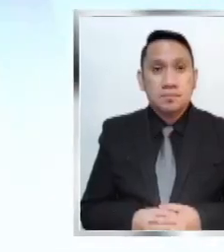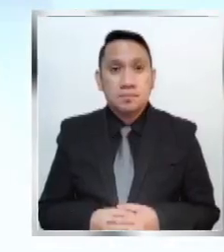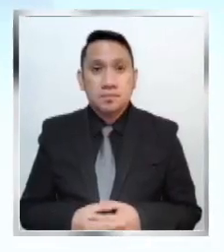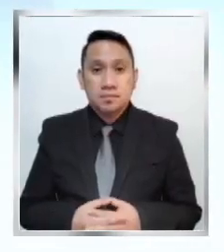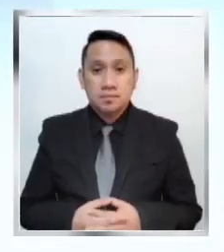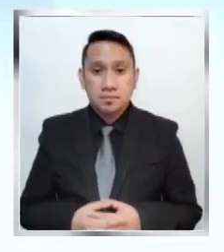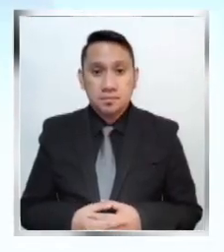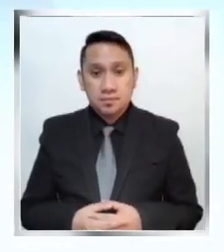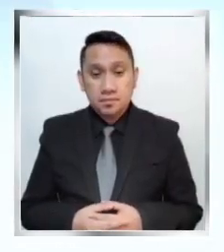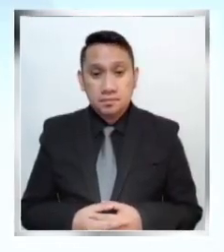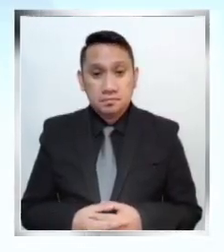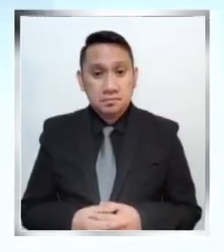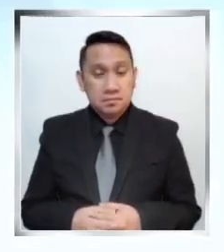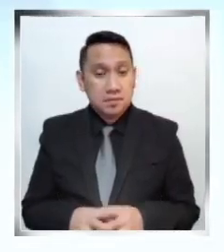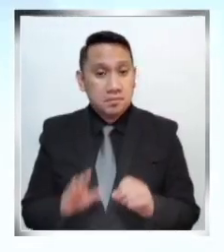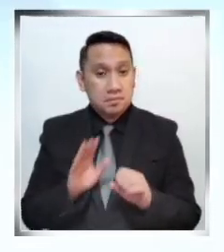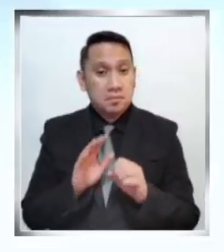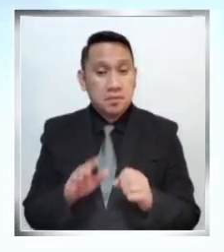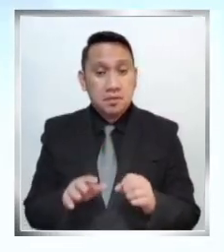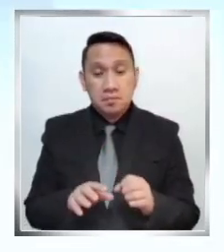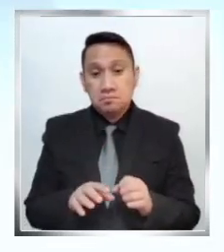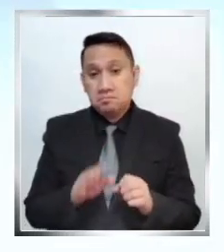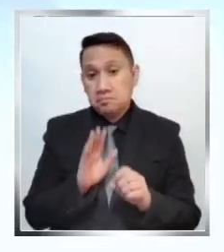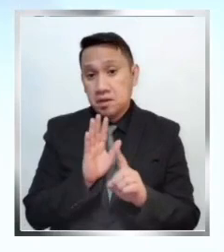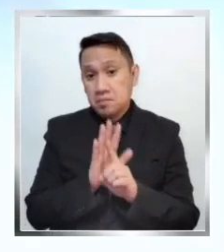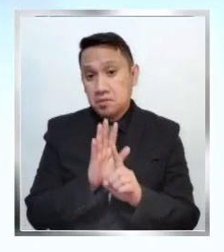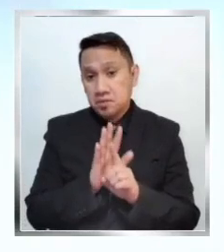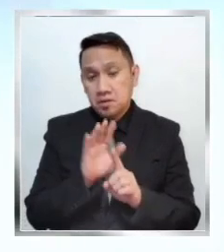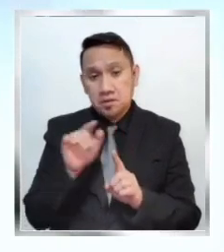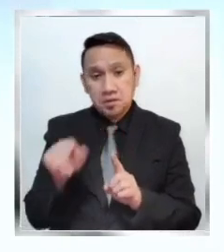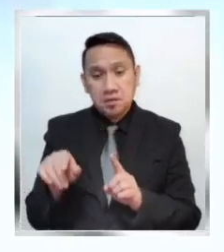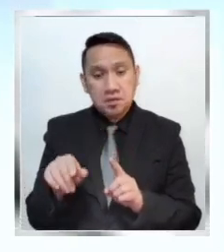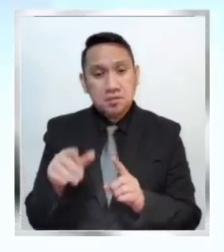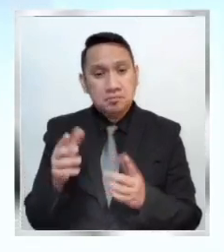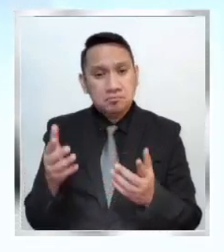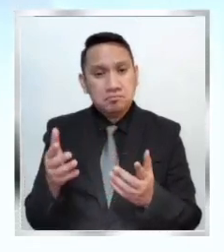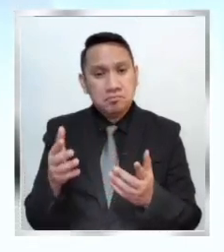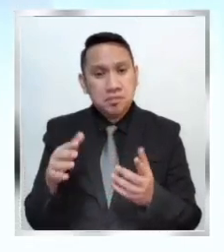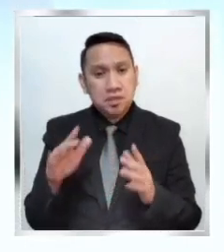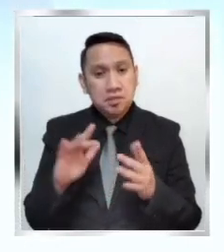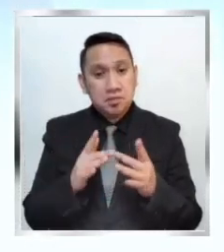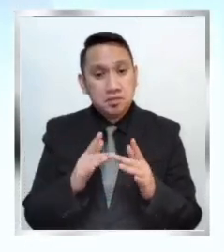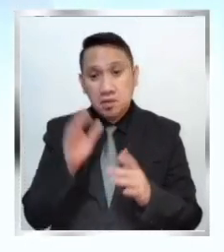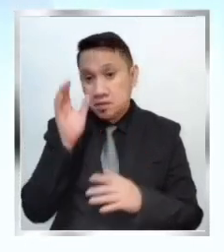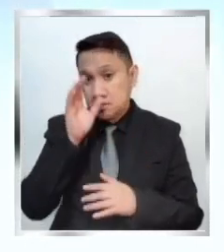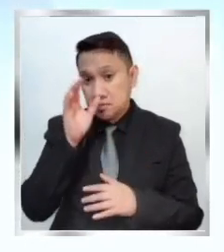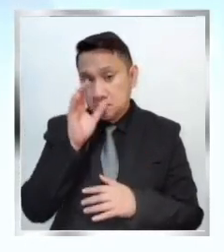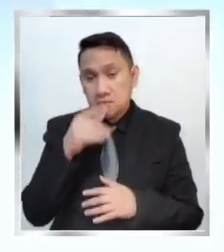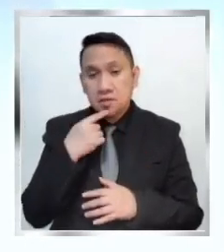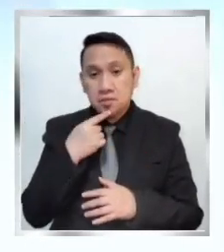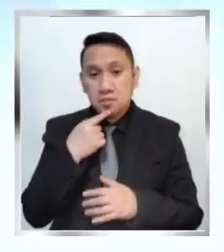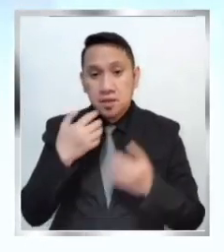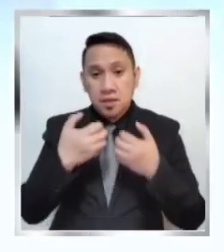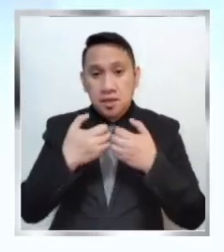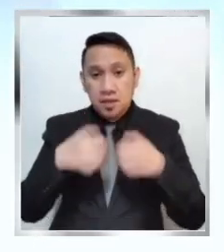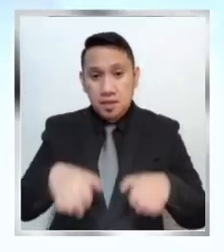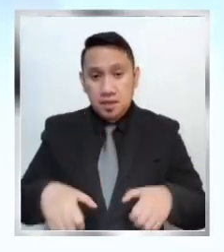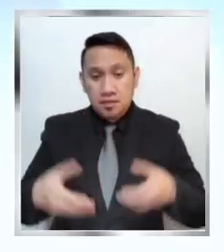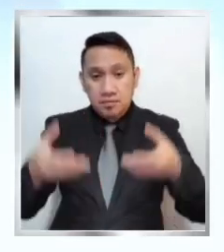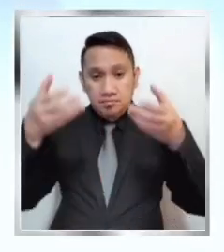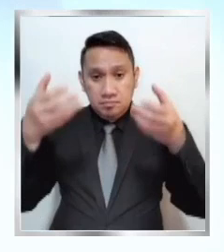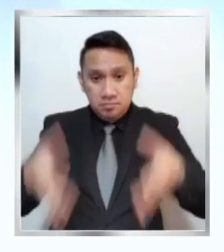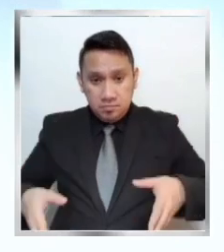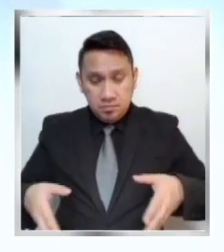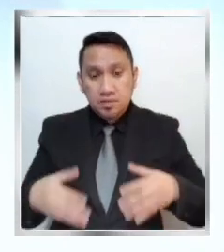Viral online ang isang experiment ng mga estudyante sa Cebu na kung tawagin ay egg drop test. Ang challenge, ibagsak mula